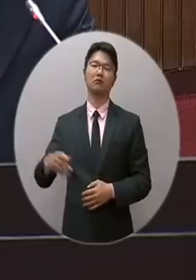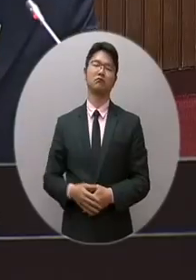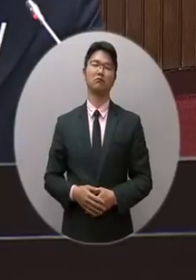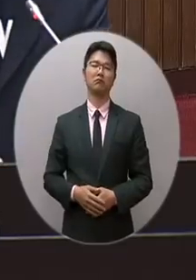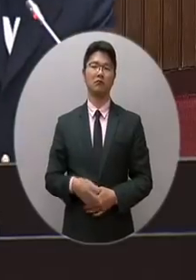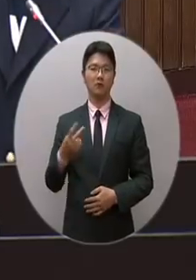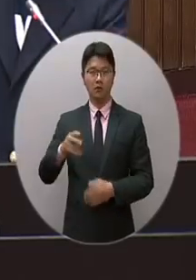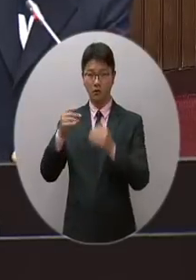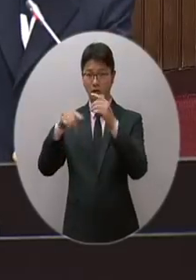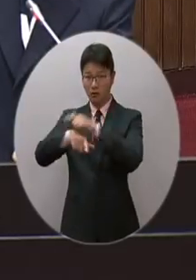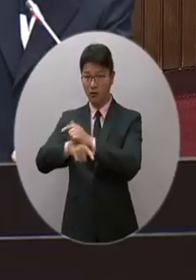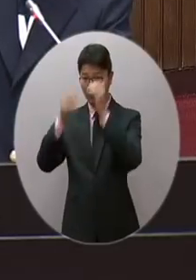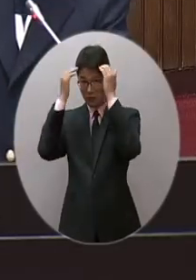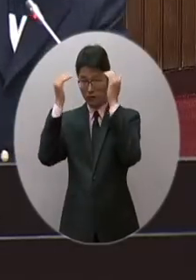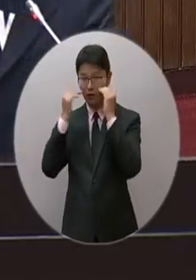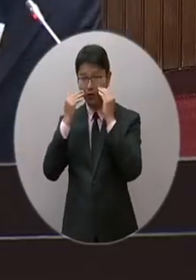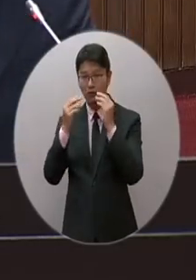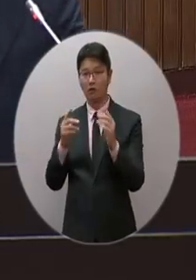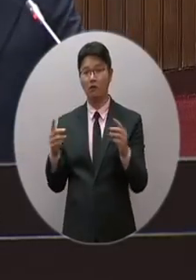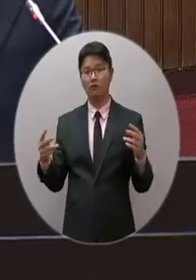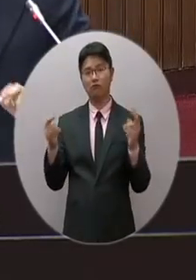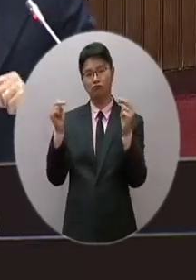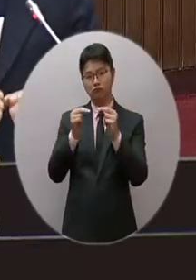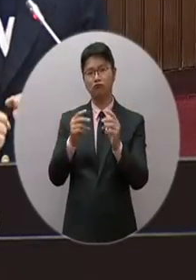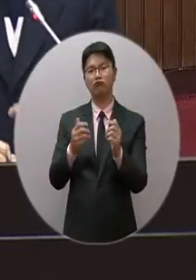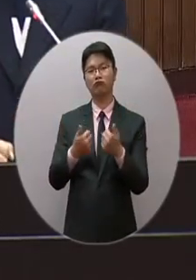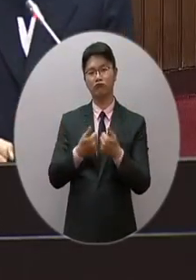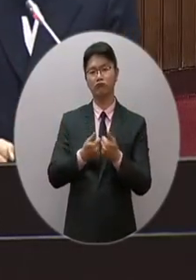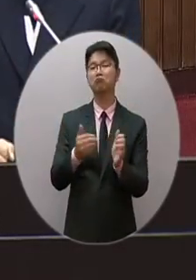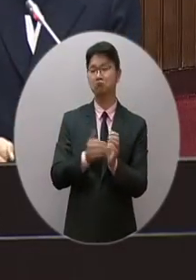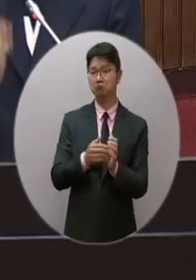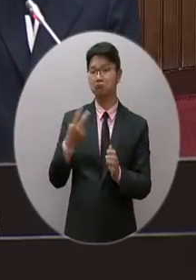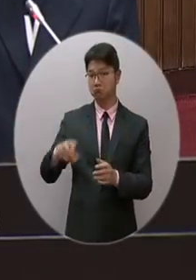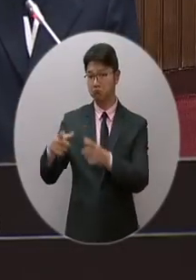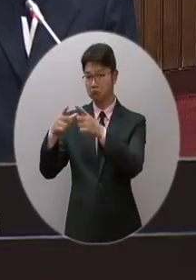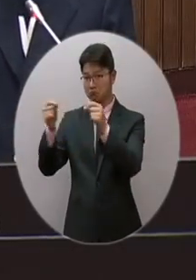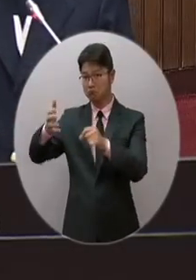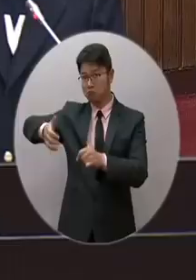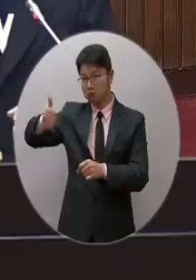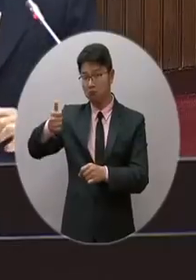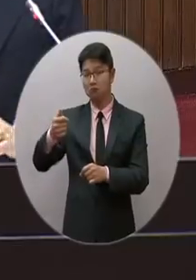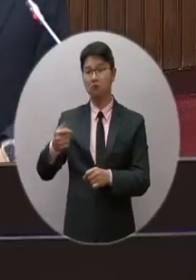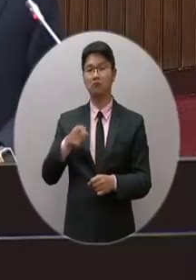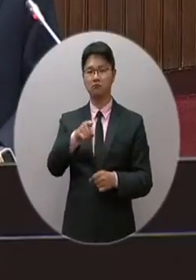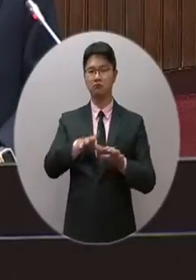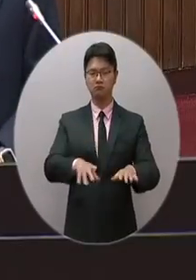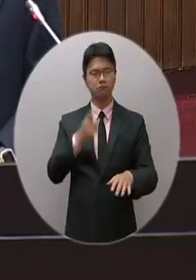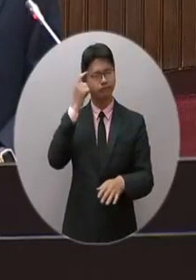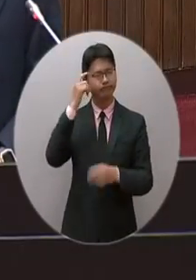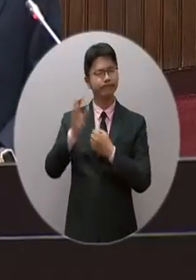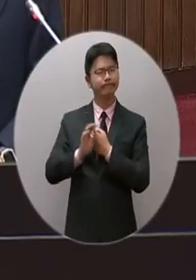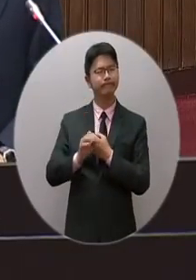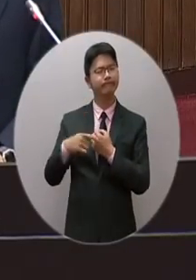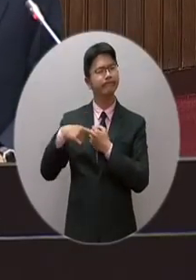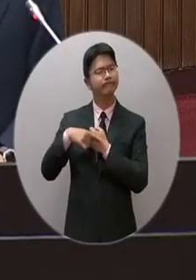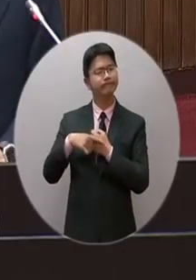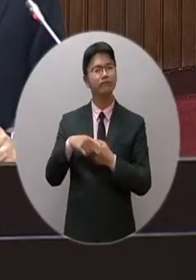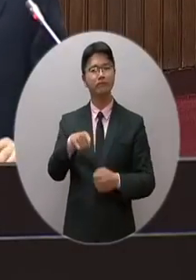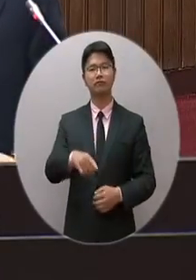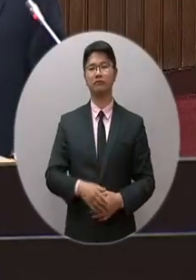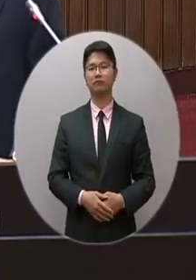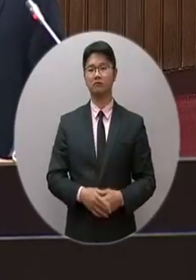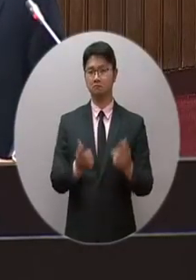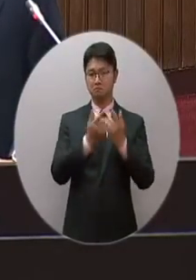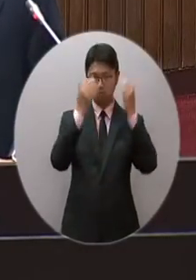在寅、韩国总统也见面了，跟日本的首相见面。想一想金小胖，看